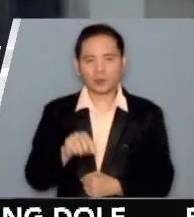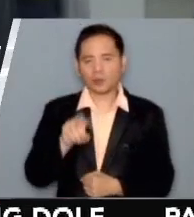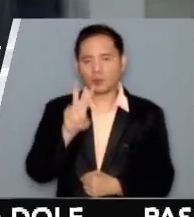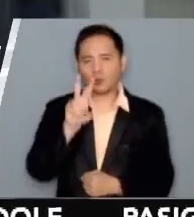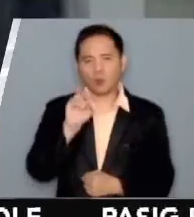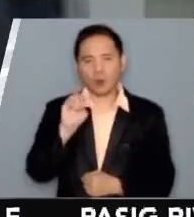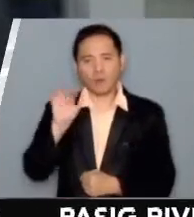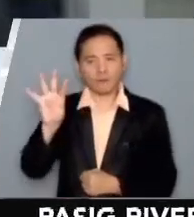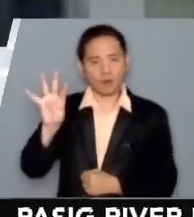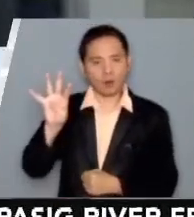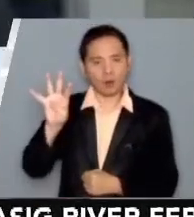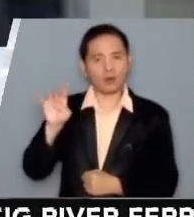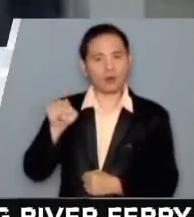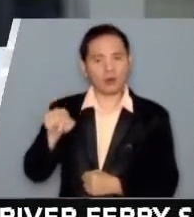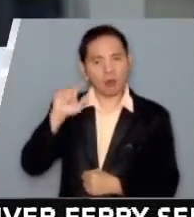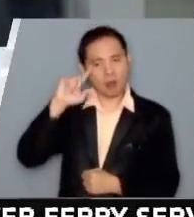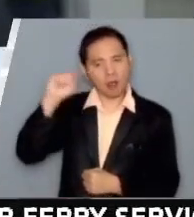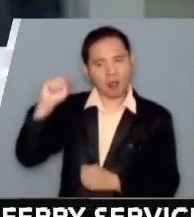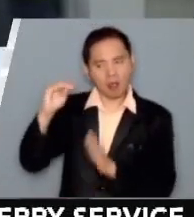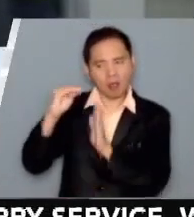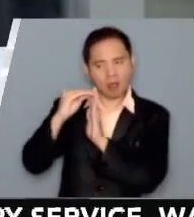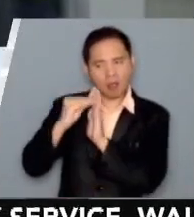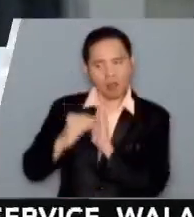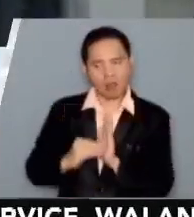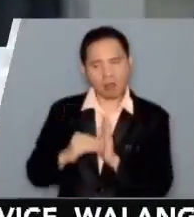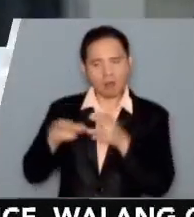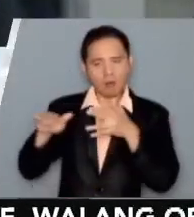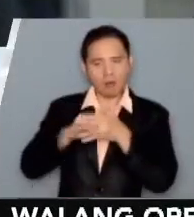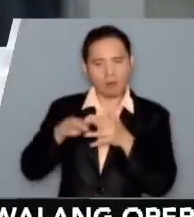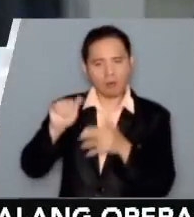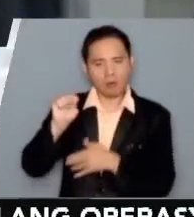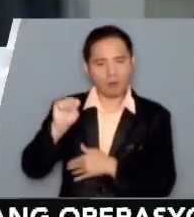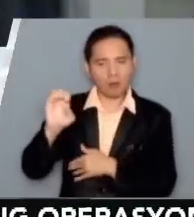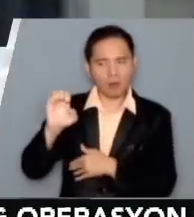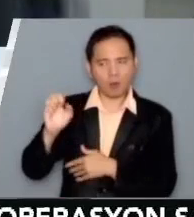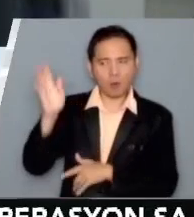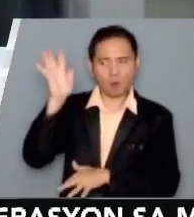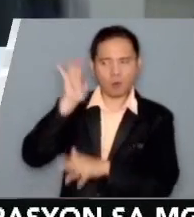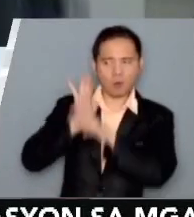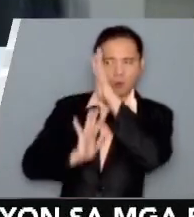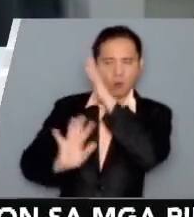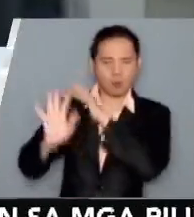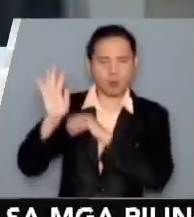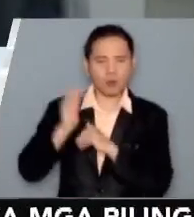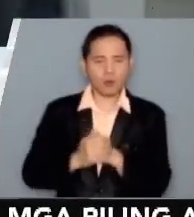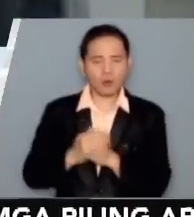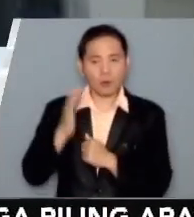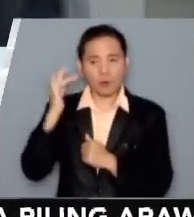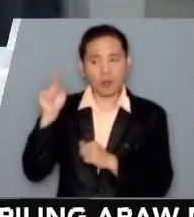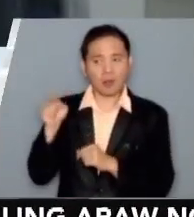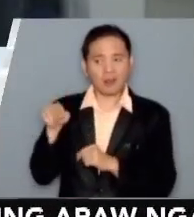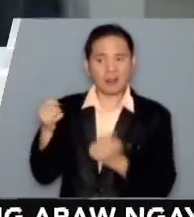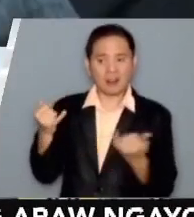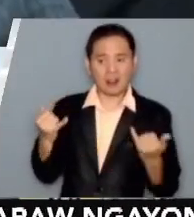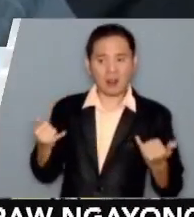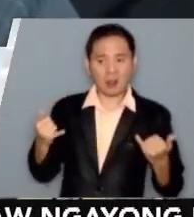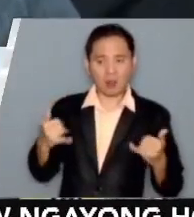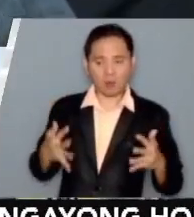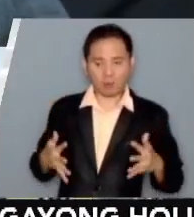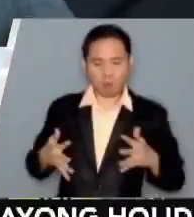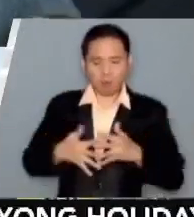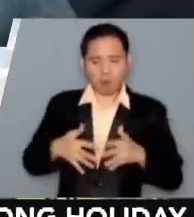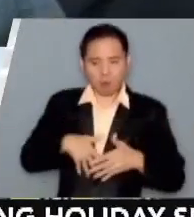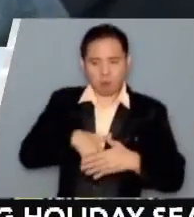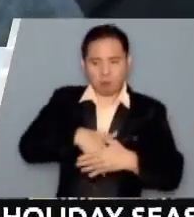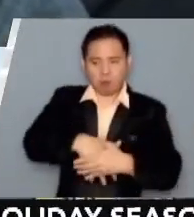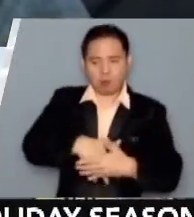ay nasampahan ng kaso ng biktima dahil sa nabuntis niya po ito at hindi niya pinanagutan. Tumagal ng